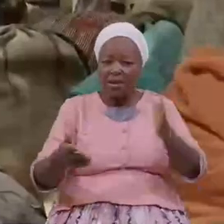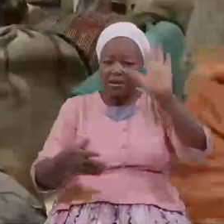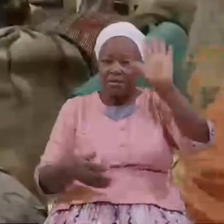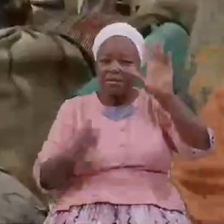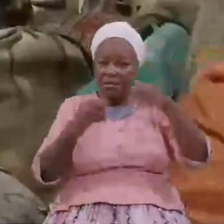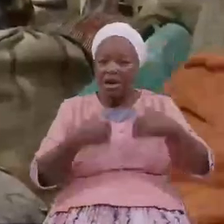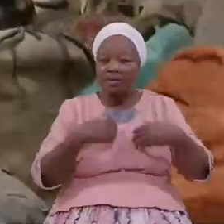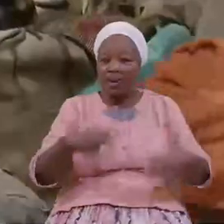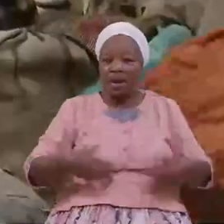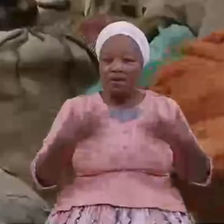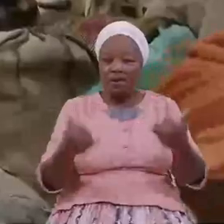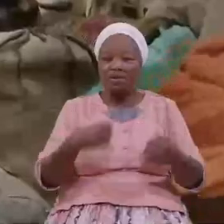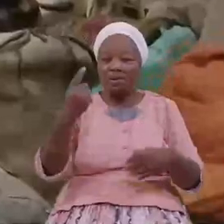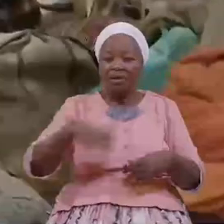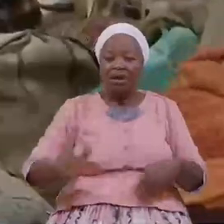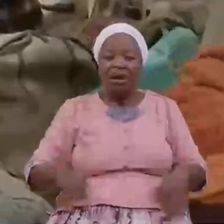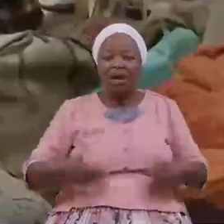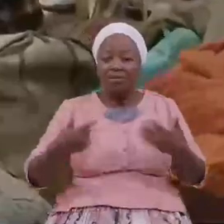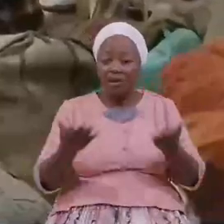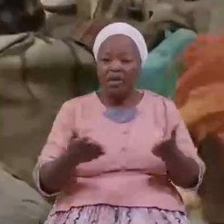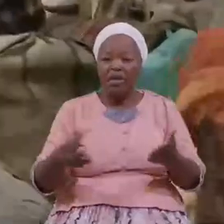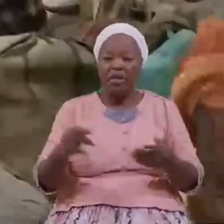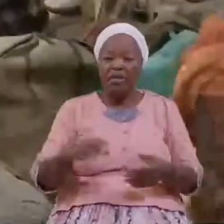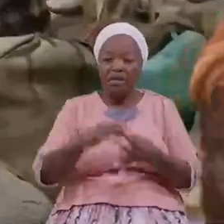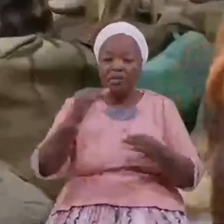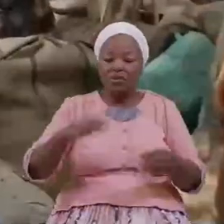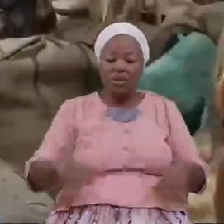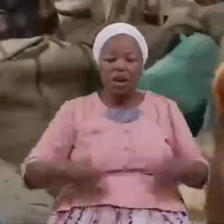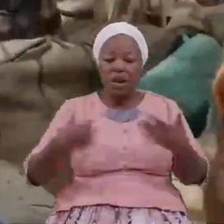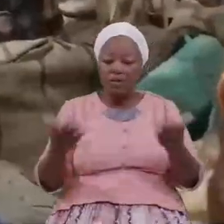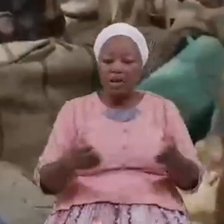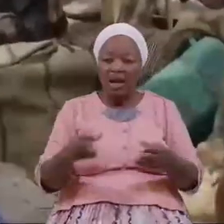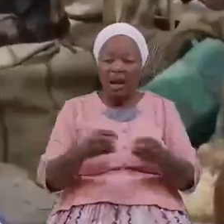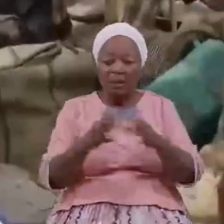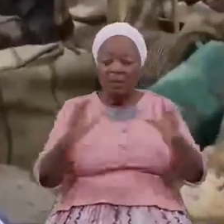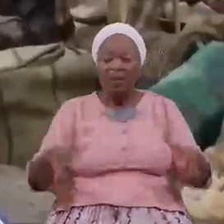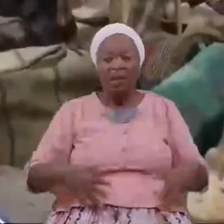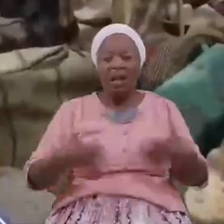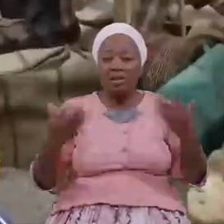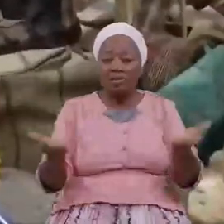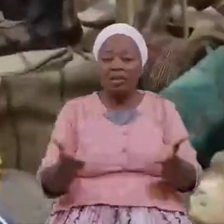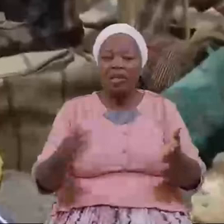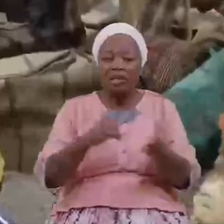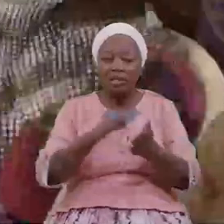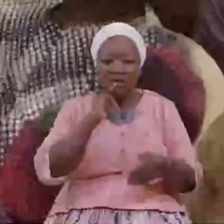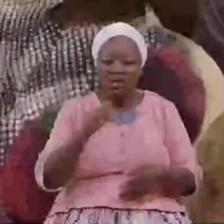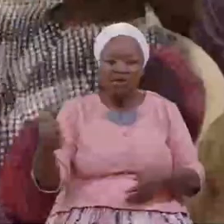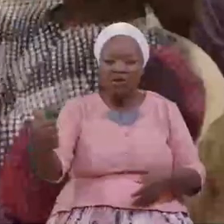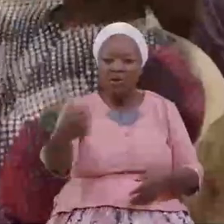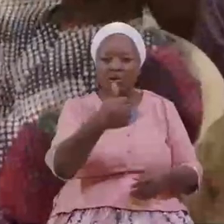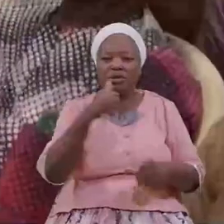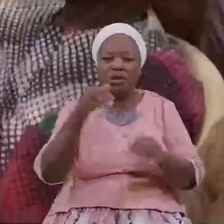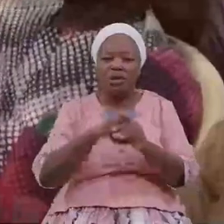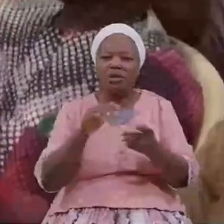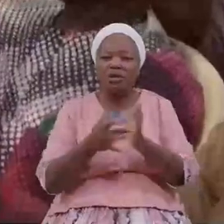qui désire la vie là-bas, la vie éternelle, spirituelle là-bas, la vie abondante là-bas? C'est déjà la